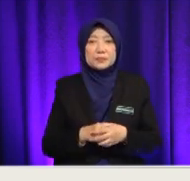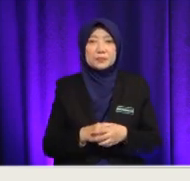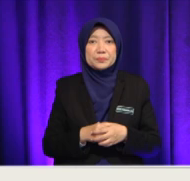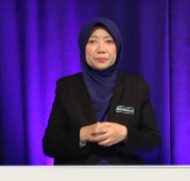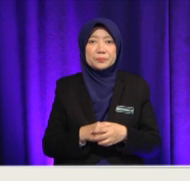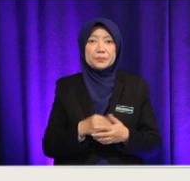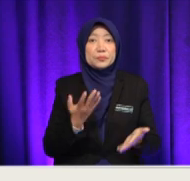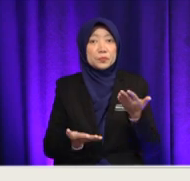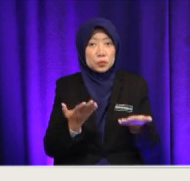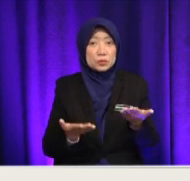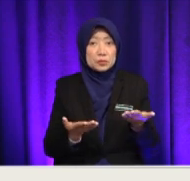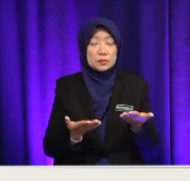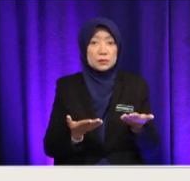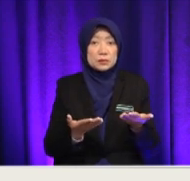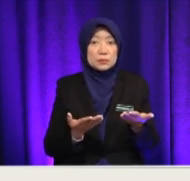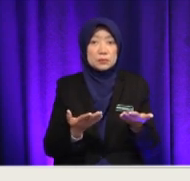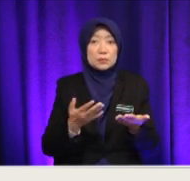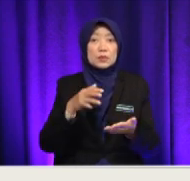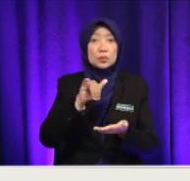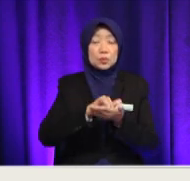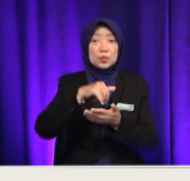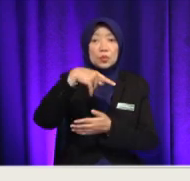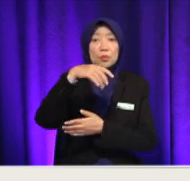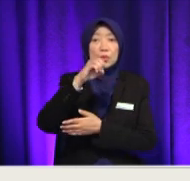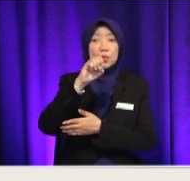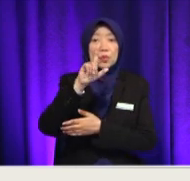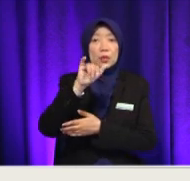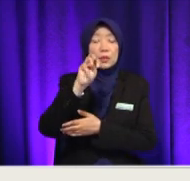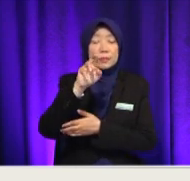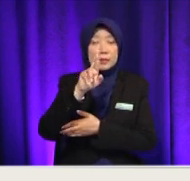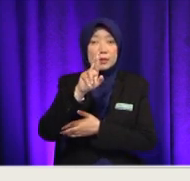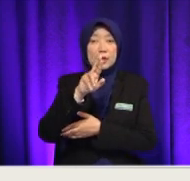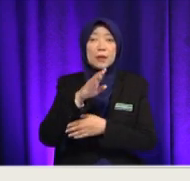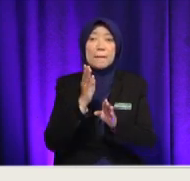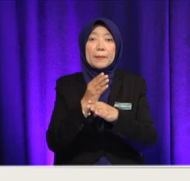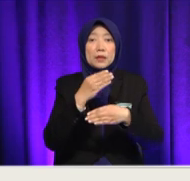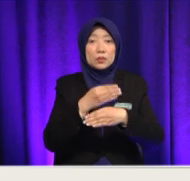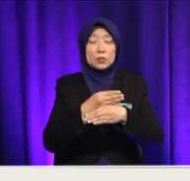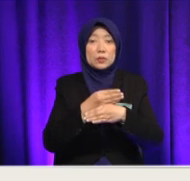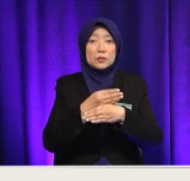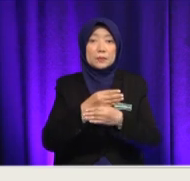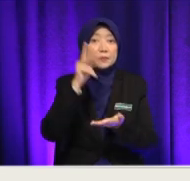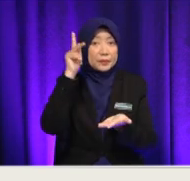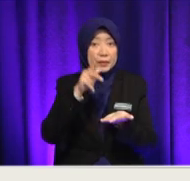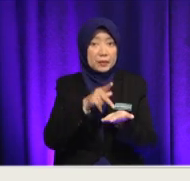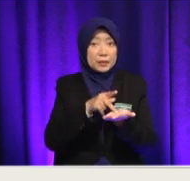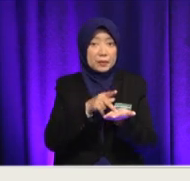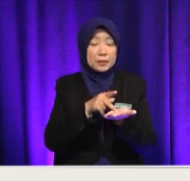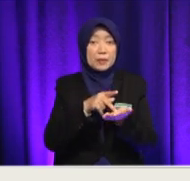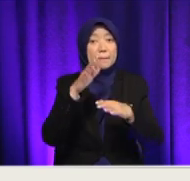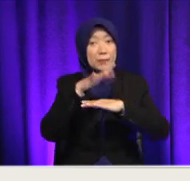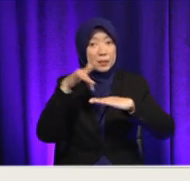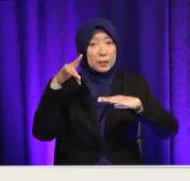Itu nama polimer. Baik. Okey, unit untuk molekul kecil yang membentuk polimer ini dikenali sebagai